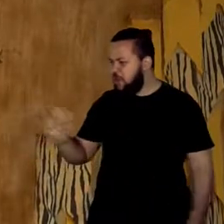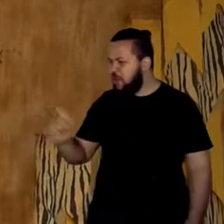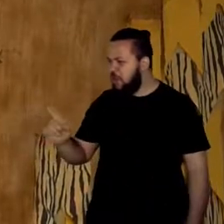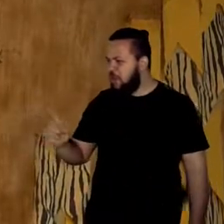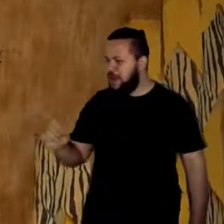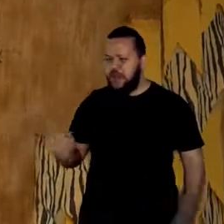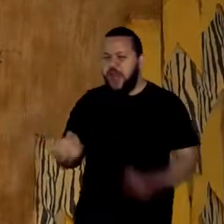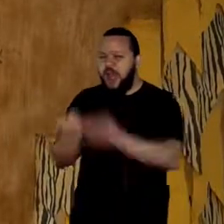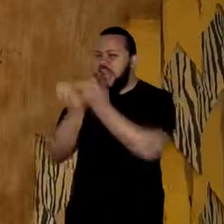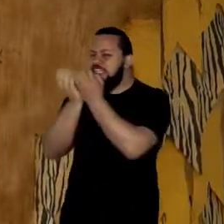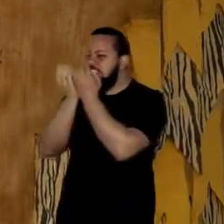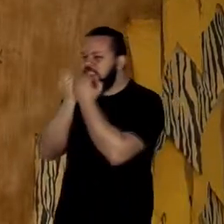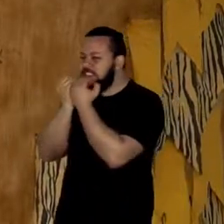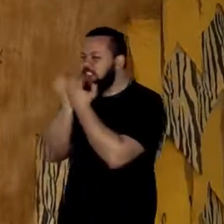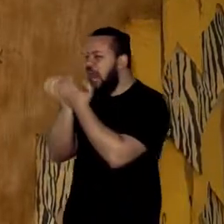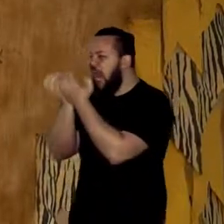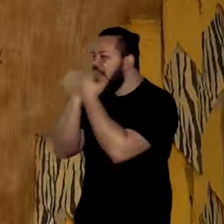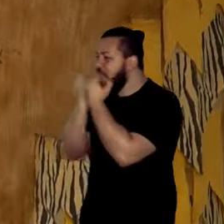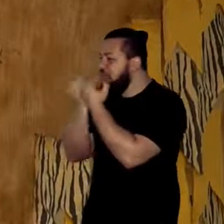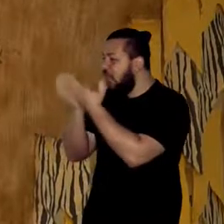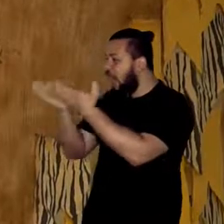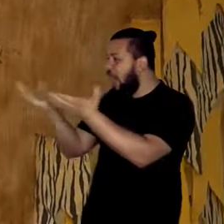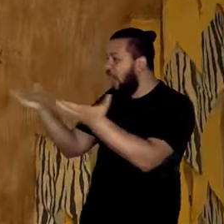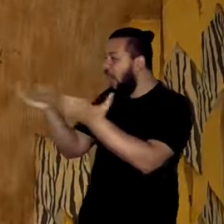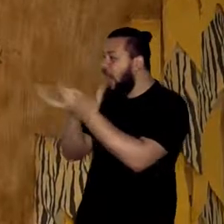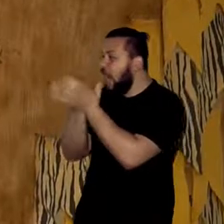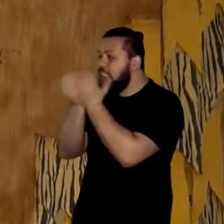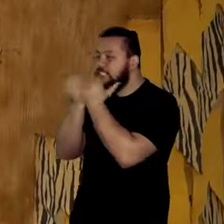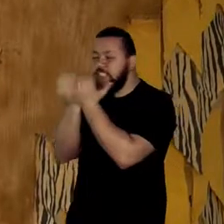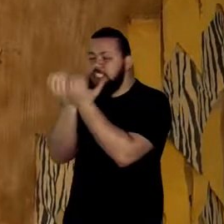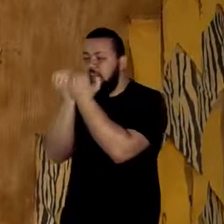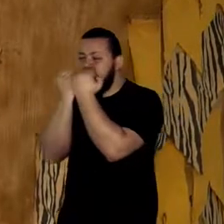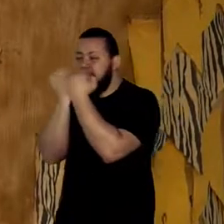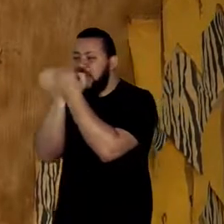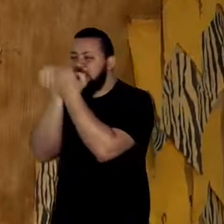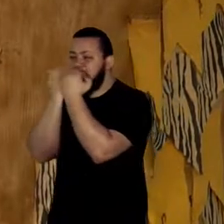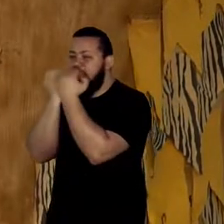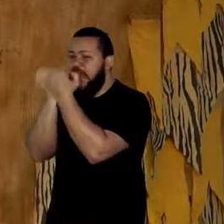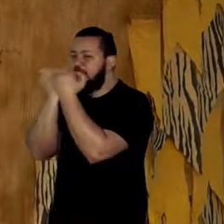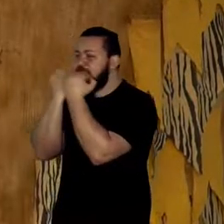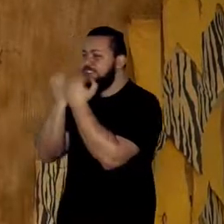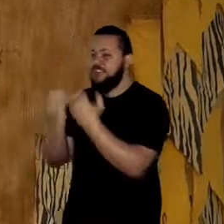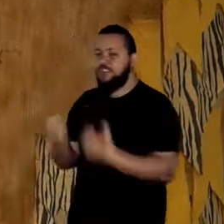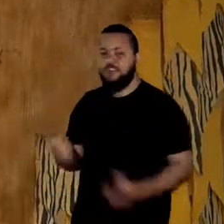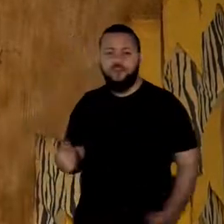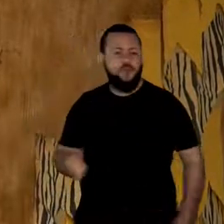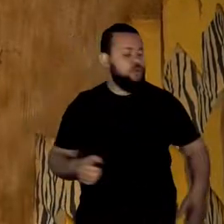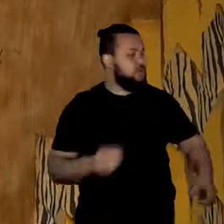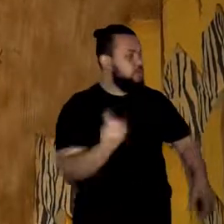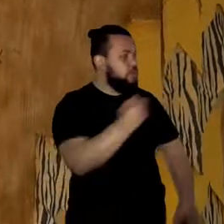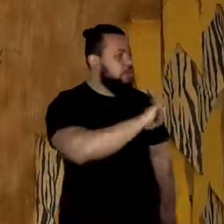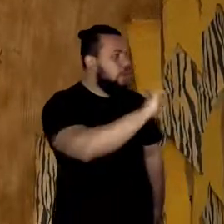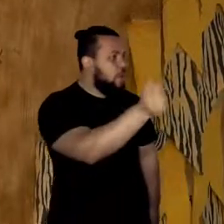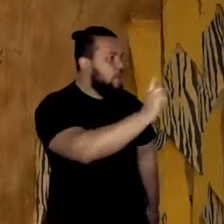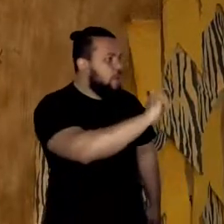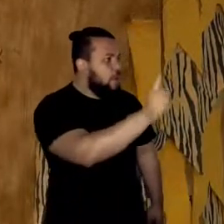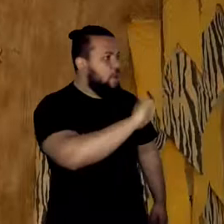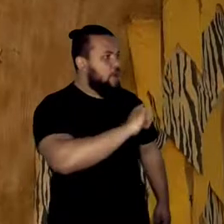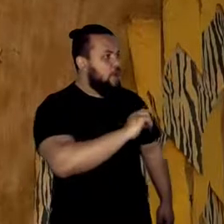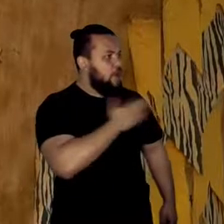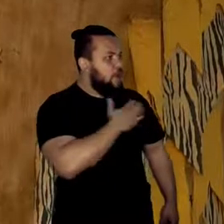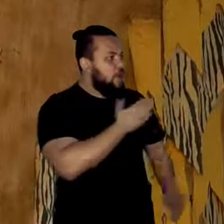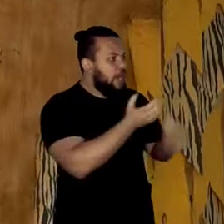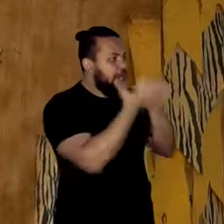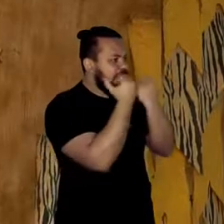Mio, mio, mio. Mio, mio, mio. No. Mio, mio.